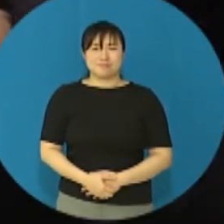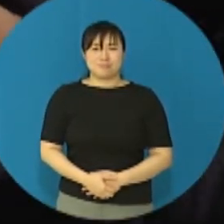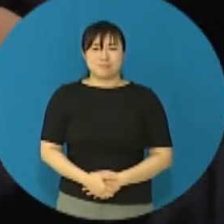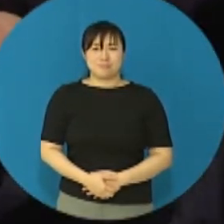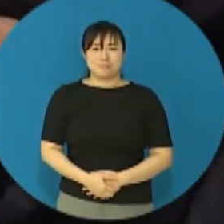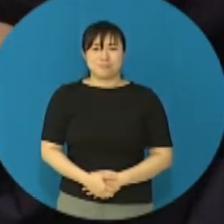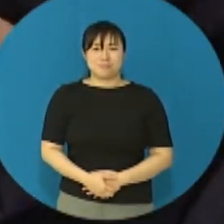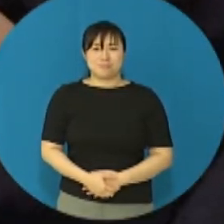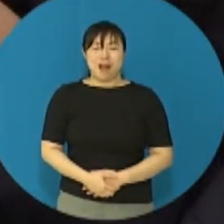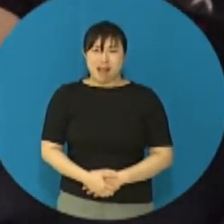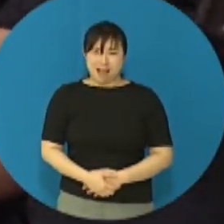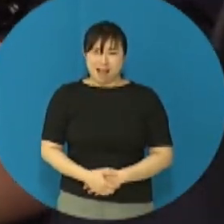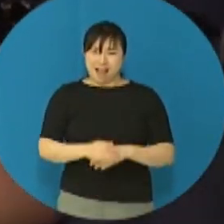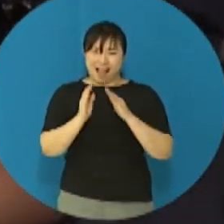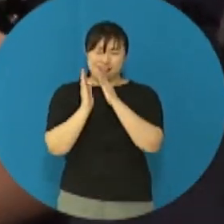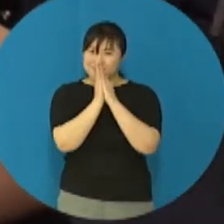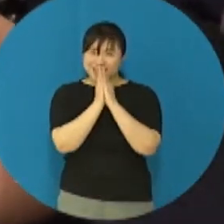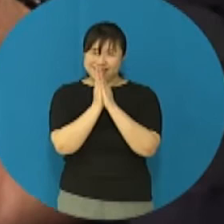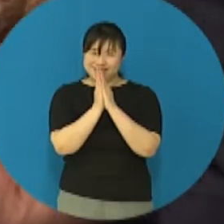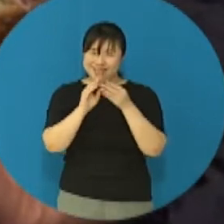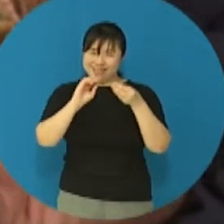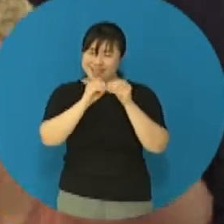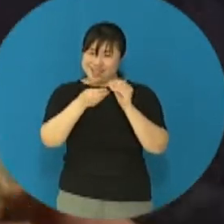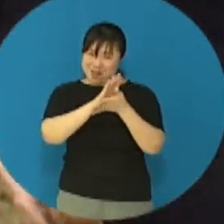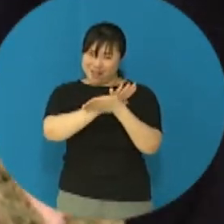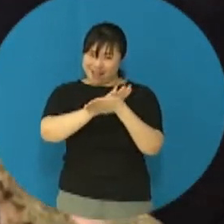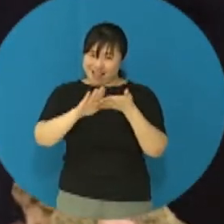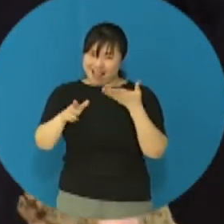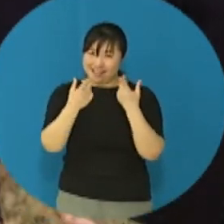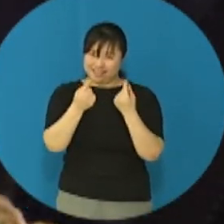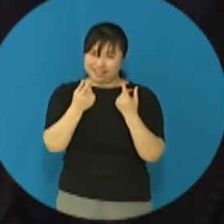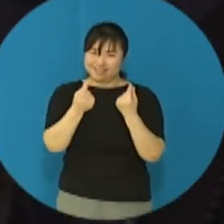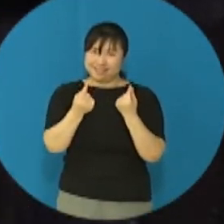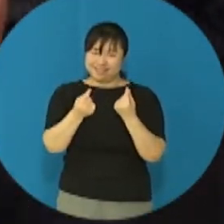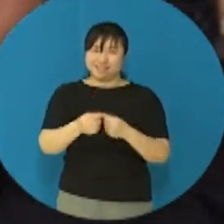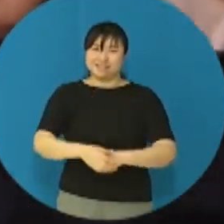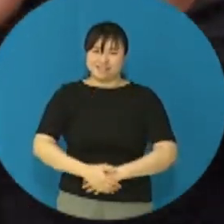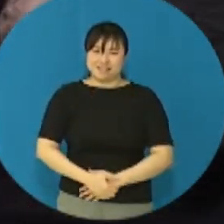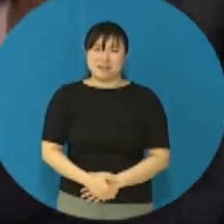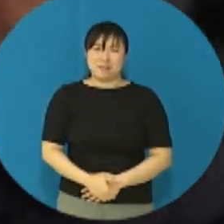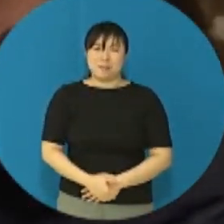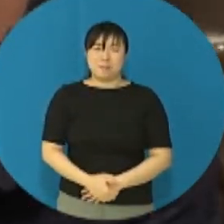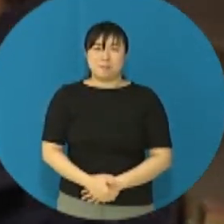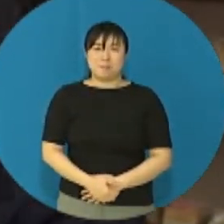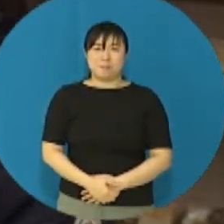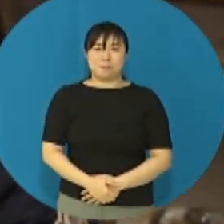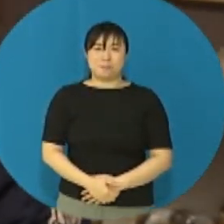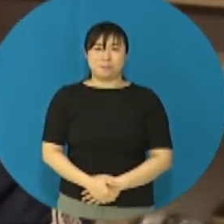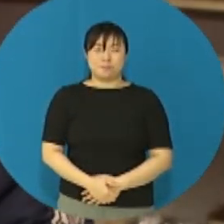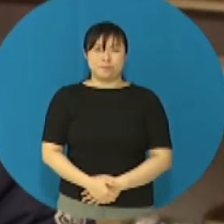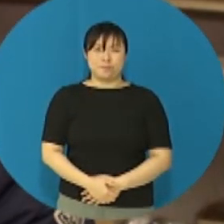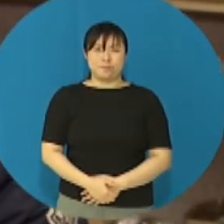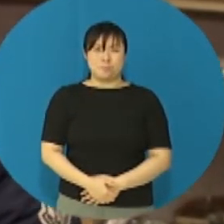ピンクが綺麗ですね。いただきます。